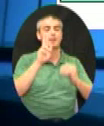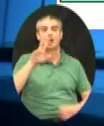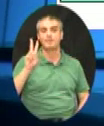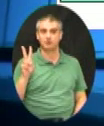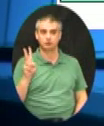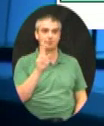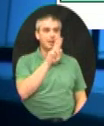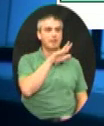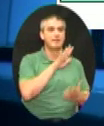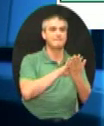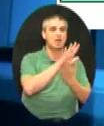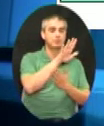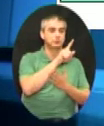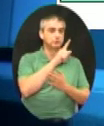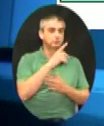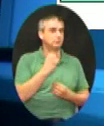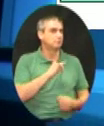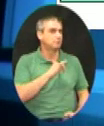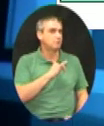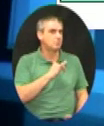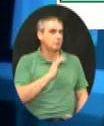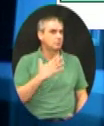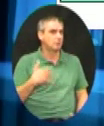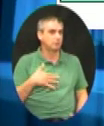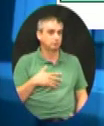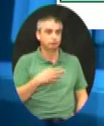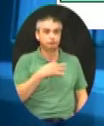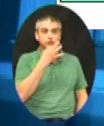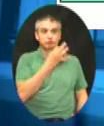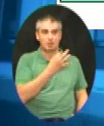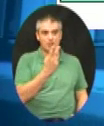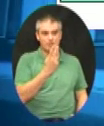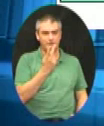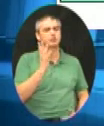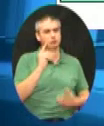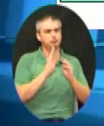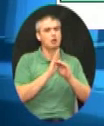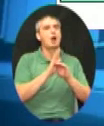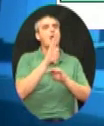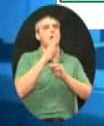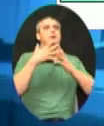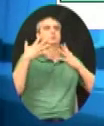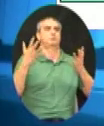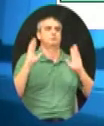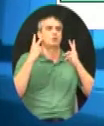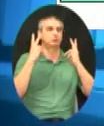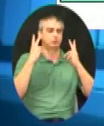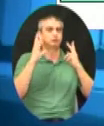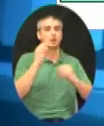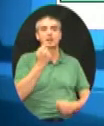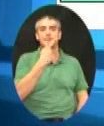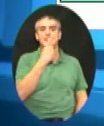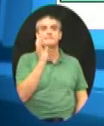2002 ל-2015, והנתונים מרתקים אגב. כי בשאלה, כמובן, יש עלייה דרמטית או משמעותית מאוד של